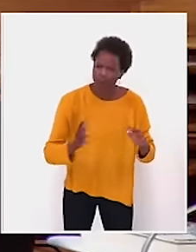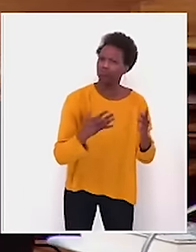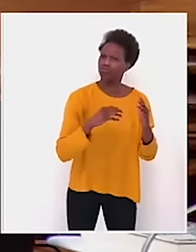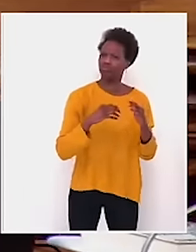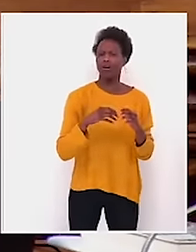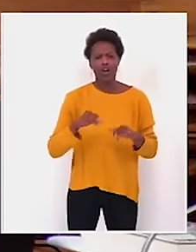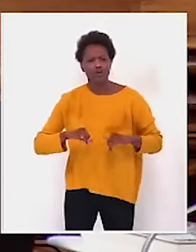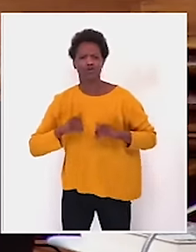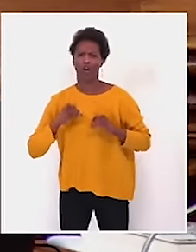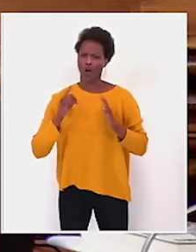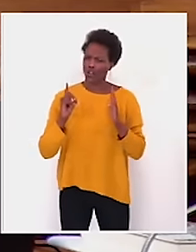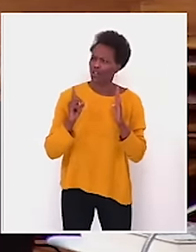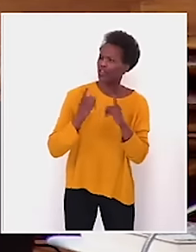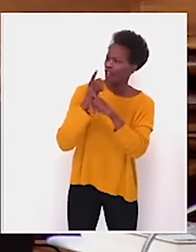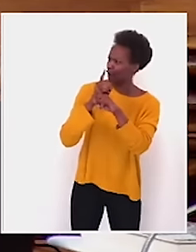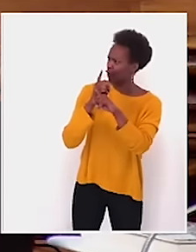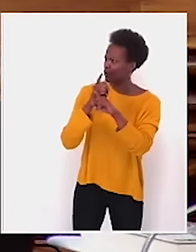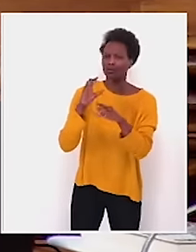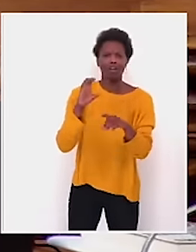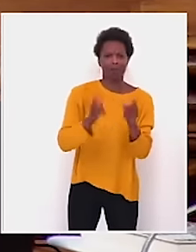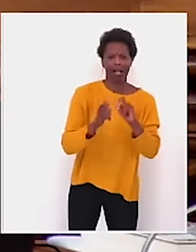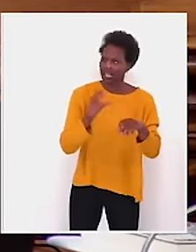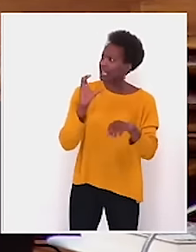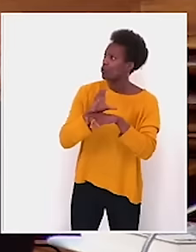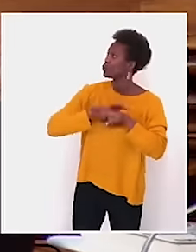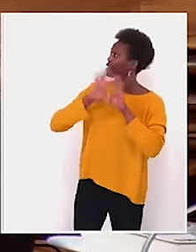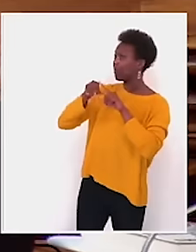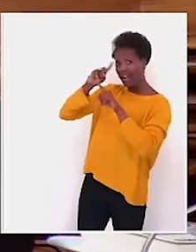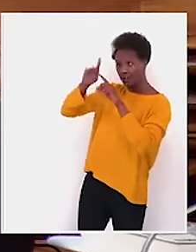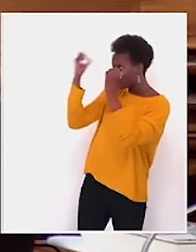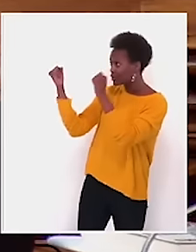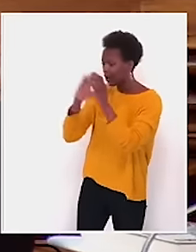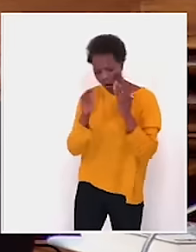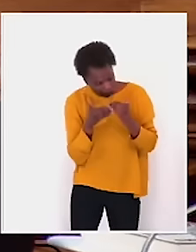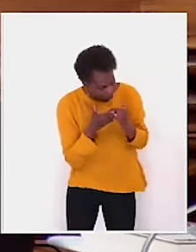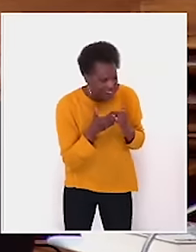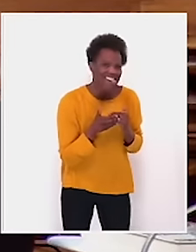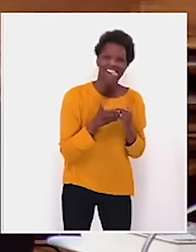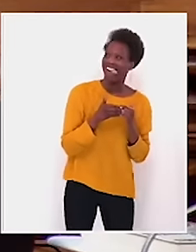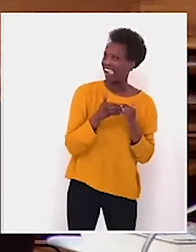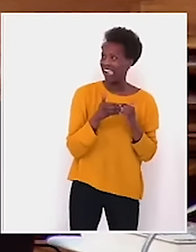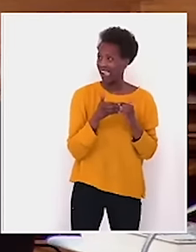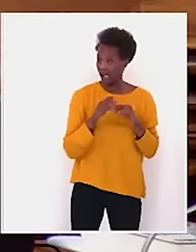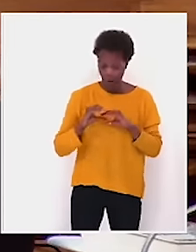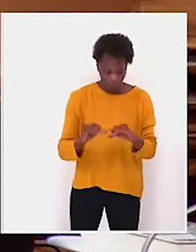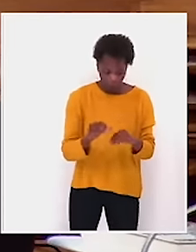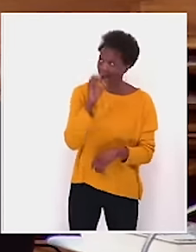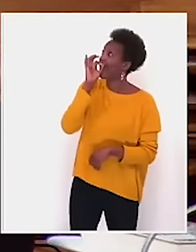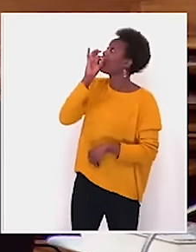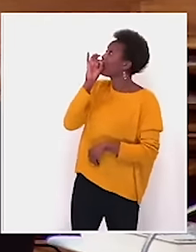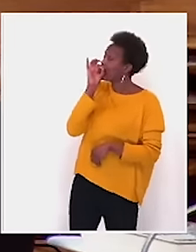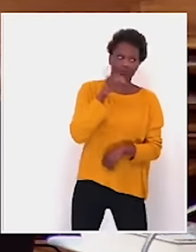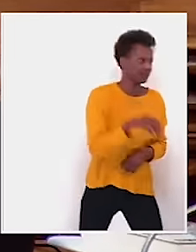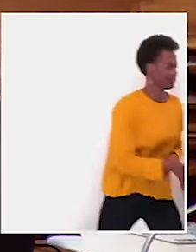des jeunes, enfin contre la précarité. Donc en fait, il y a plein d'affirmations, plein d'objectifs qu'on partage. Mais derrière, en fait, non seulement il n'y a rien de concret, mais on sait en plus